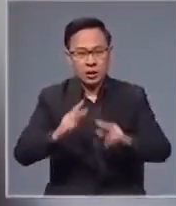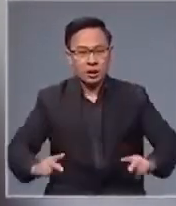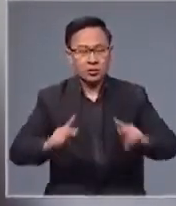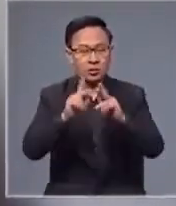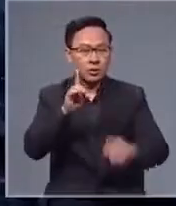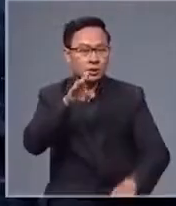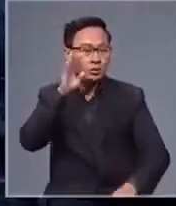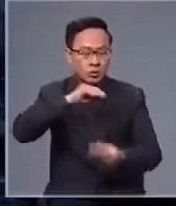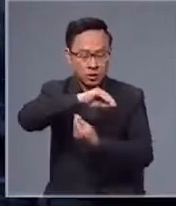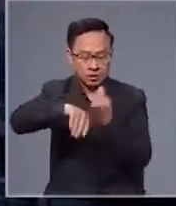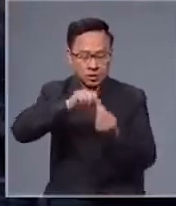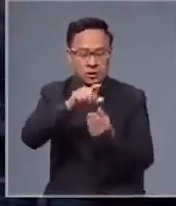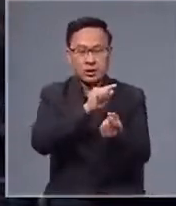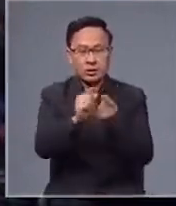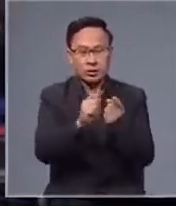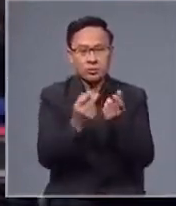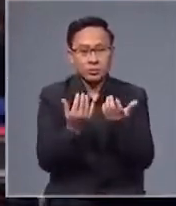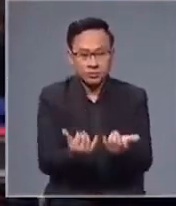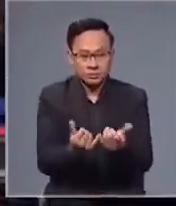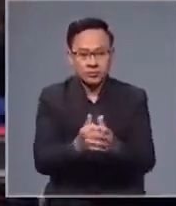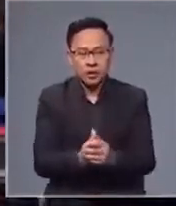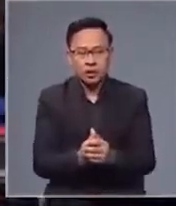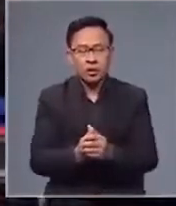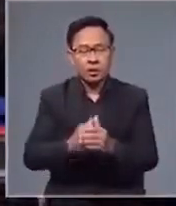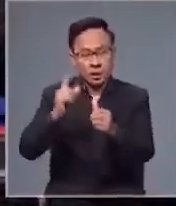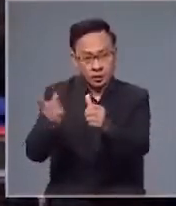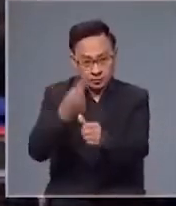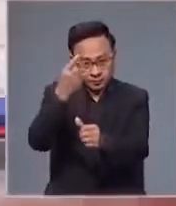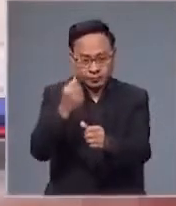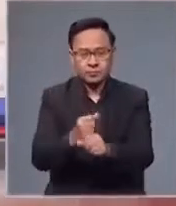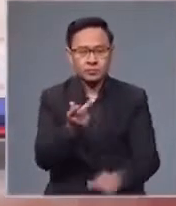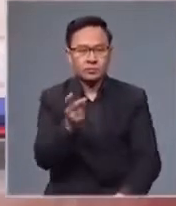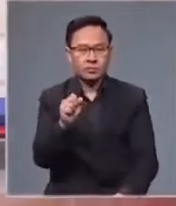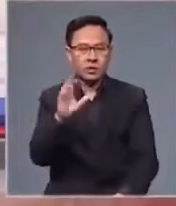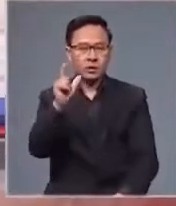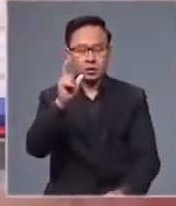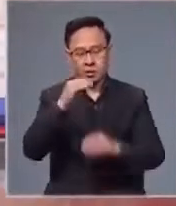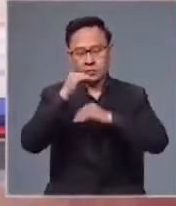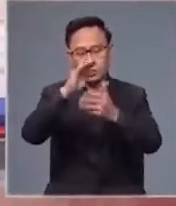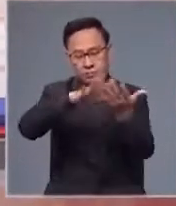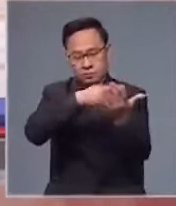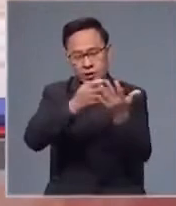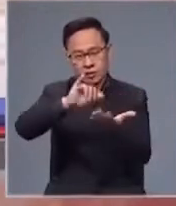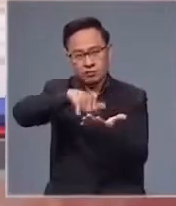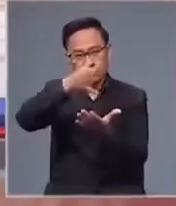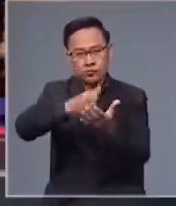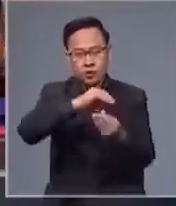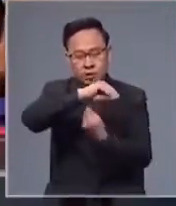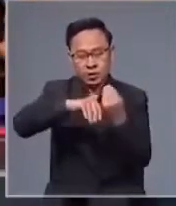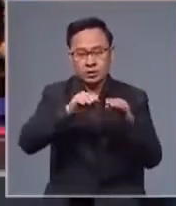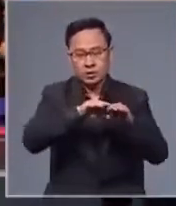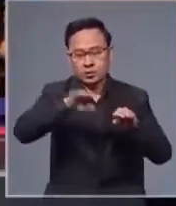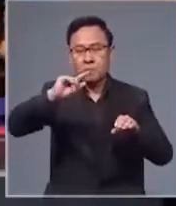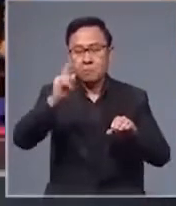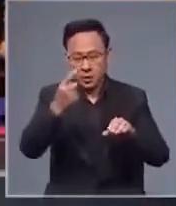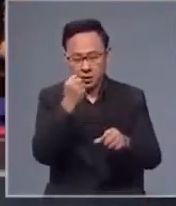มในปัจจุบันโดยในเบื้องต้นคณะรักษาความสงบแห่งชาติได้กำหนดนโยบายในการฟื้นฟูเศรษฐกิจและสร้าง